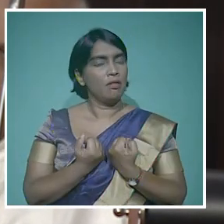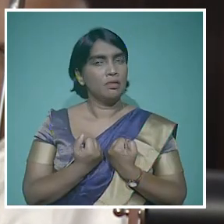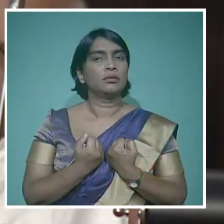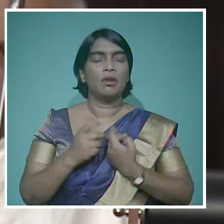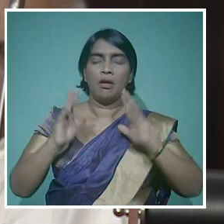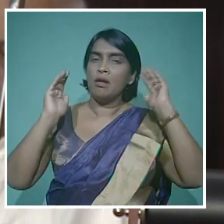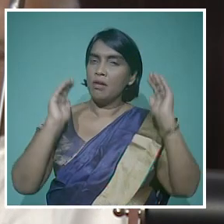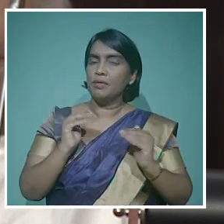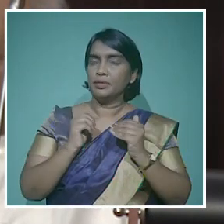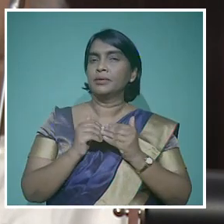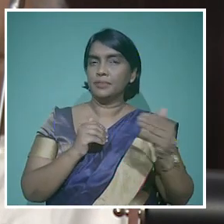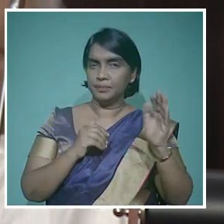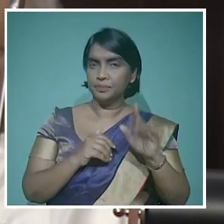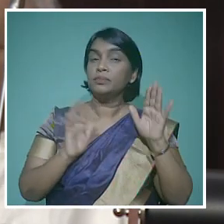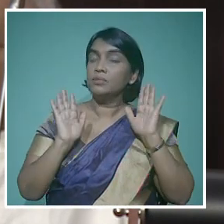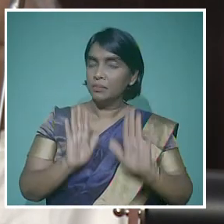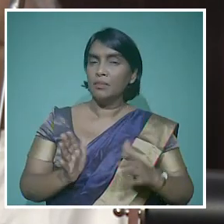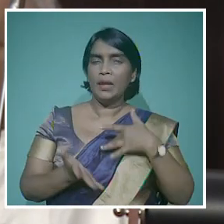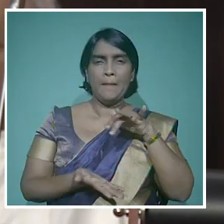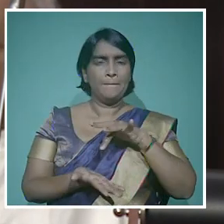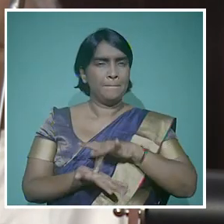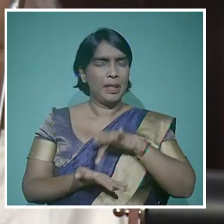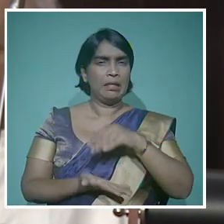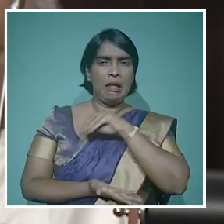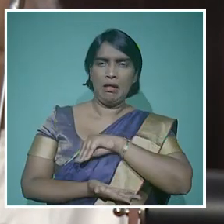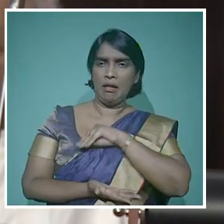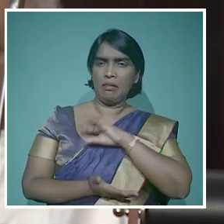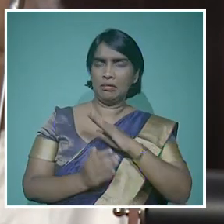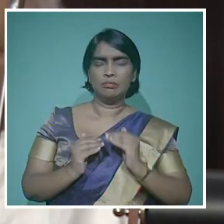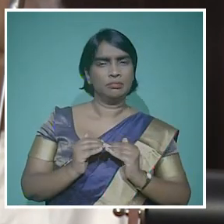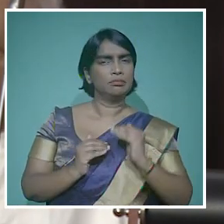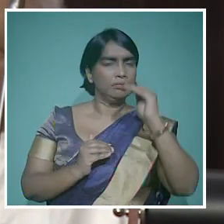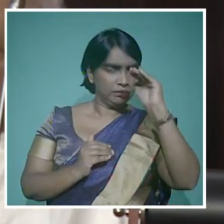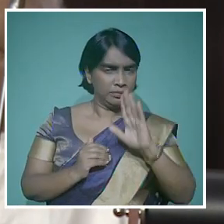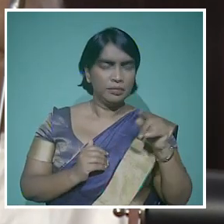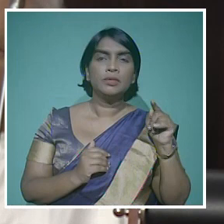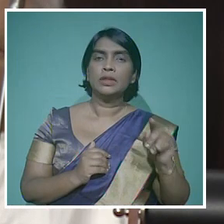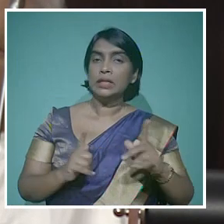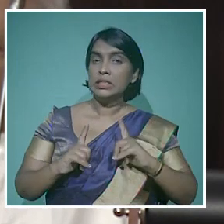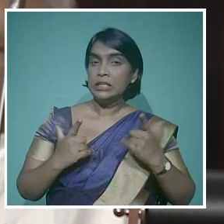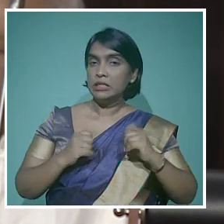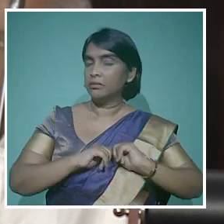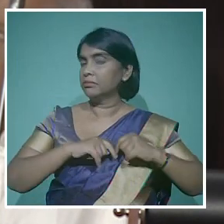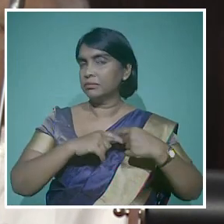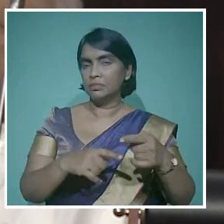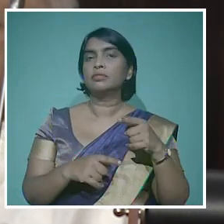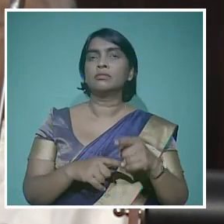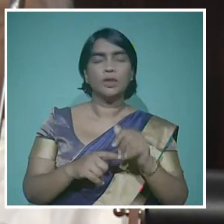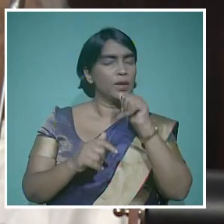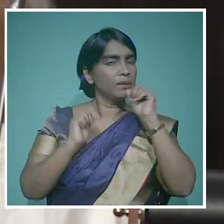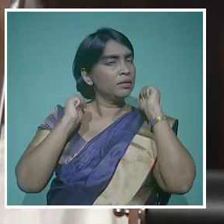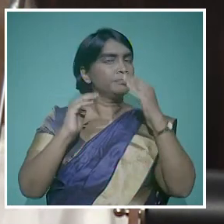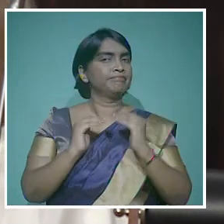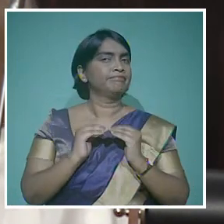අවම මට්ටකම පැවතුවා. නමුත් මැදි ආදායම ආර්ථිකයක් දක්වා ඉහළට පැමිණෙද්දී ජීවන රටාවන්ද නිරසායෙන්ම